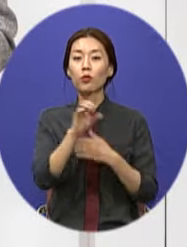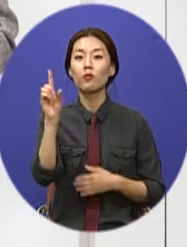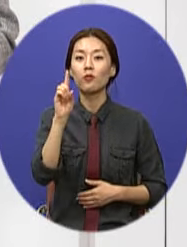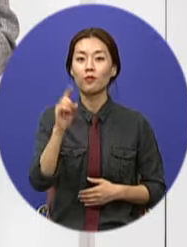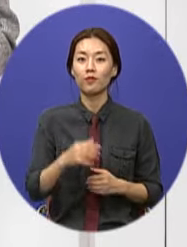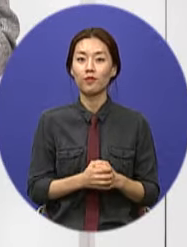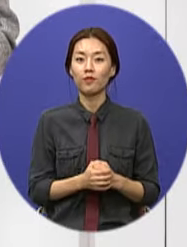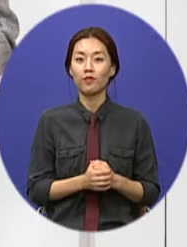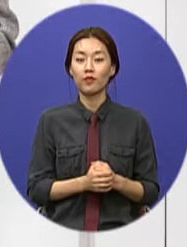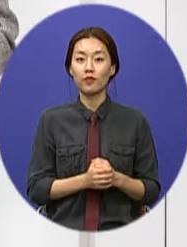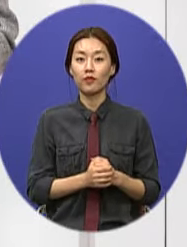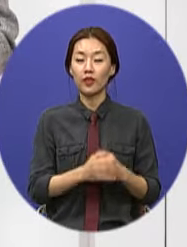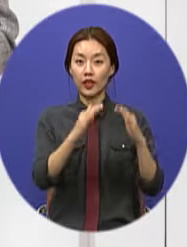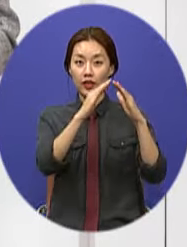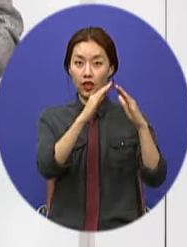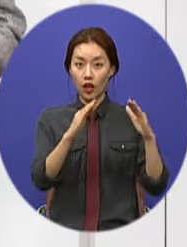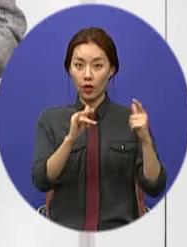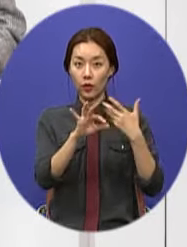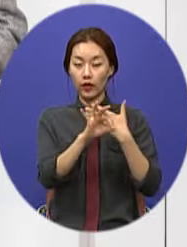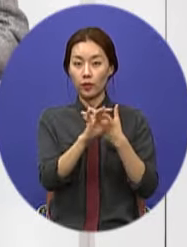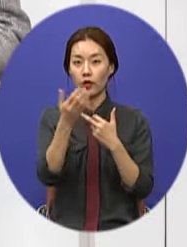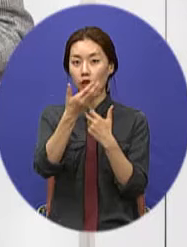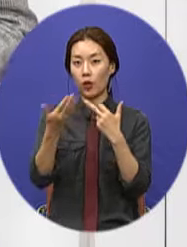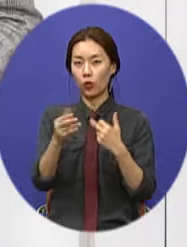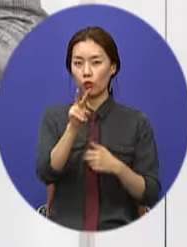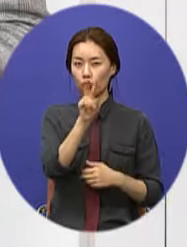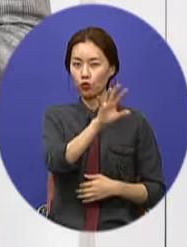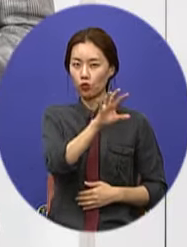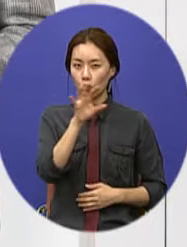자, 전라도 지역하고 강원도 지역에서